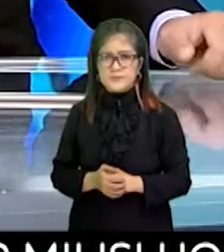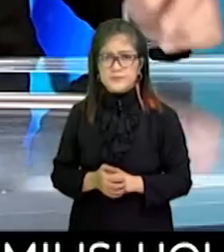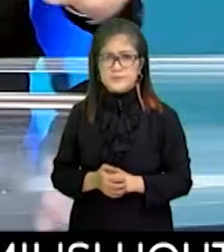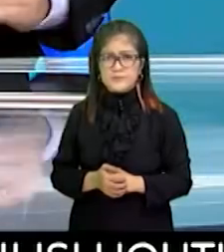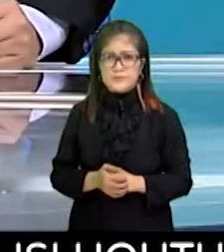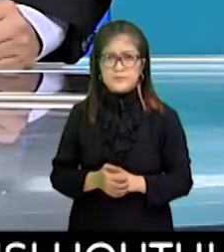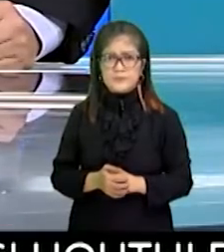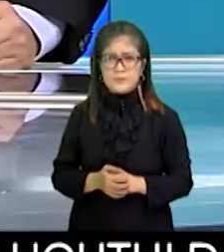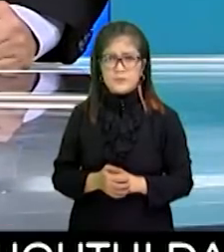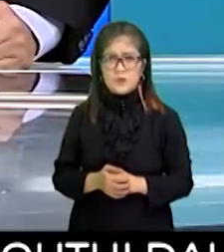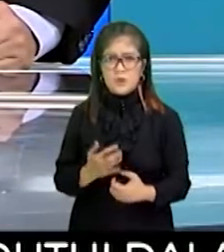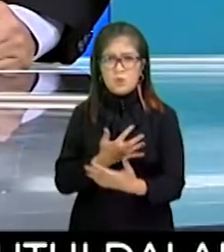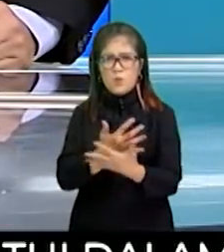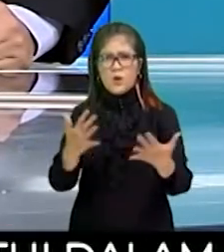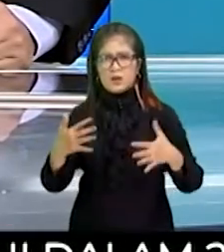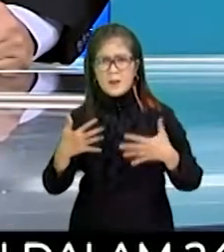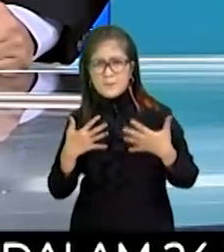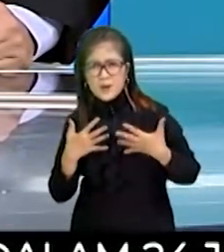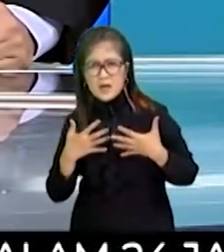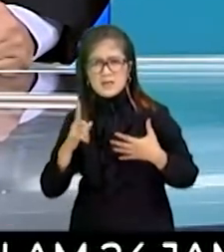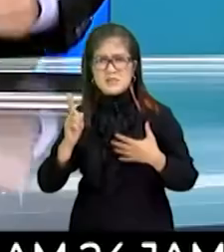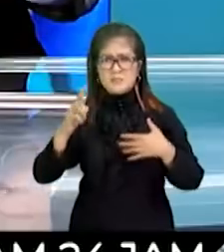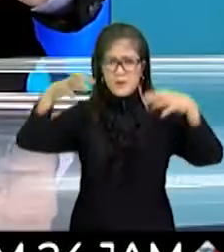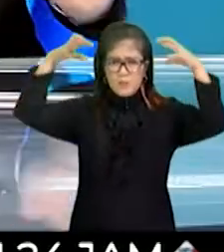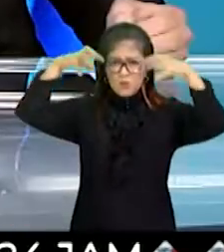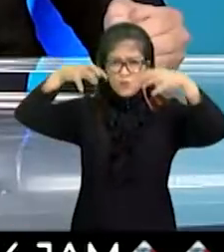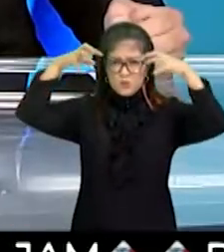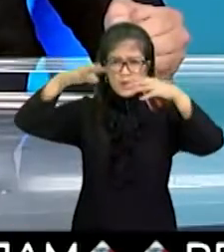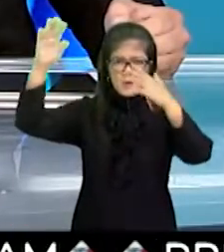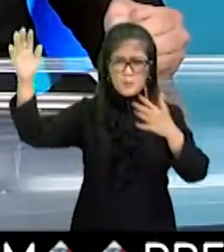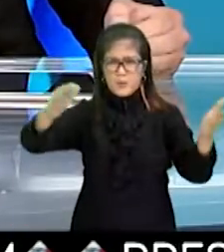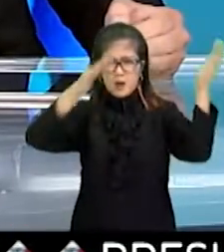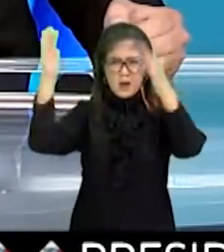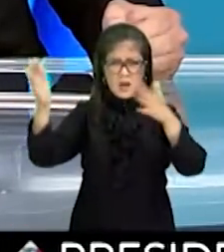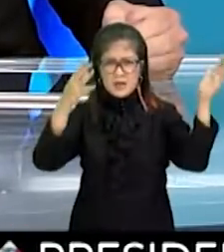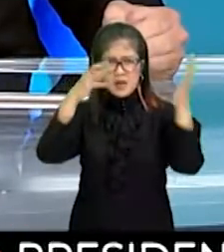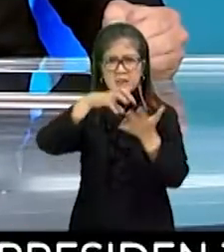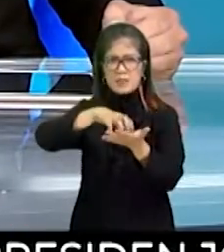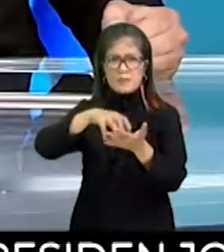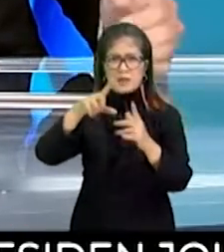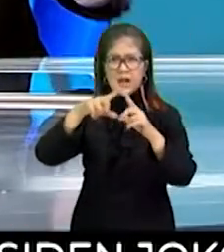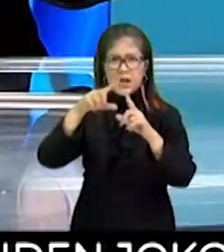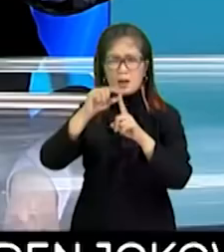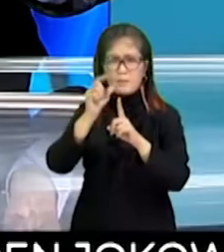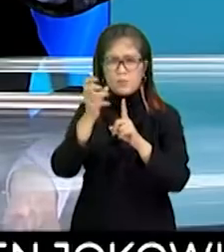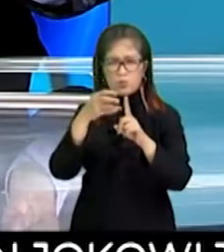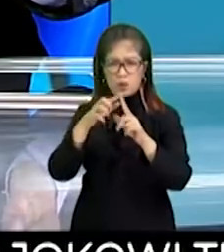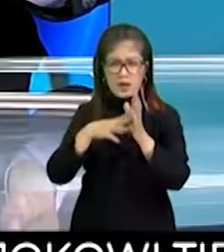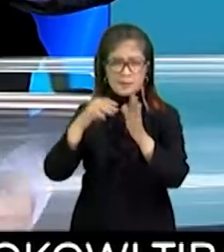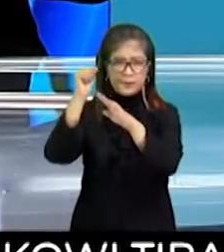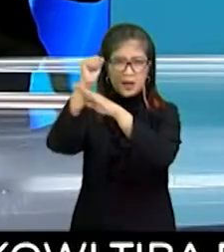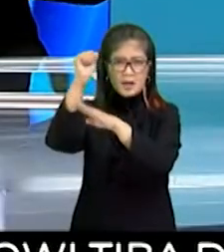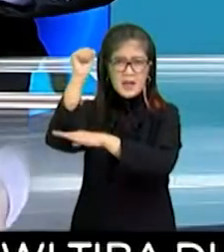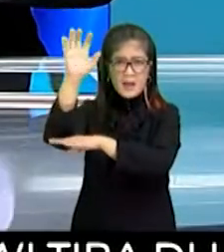Hai kepentingan warga terjadi saat hujan disertai badai menerjang wilayah pesisir Labuan Pandeglang Banten angin berkecepatan